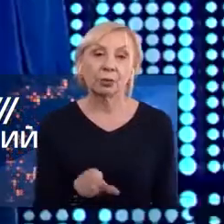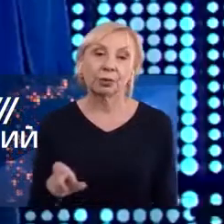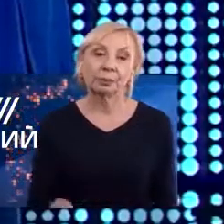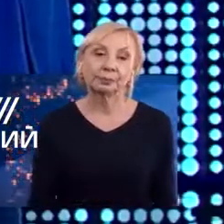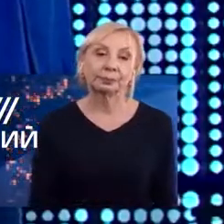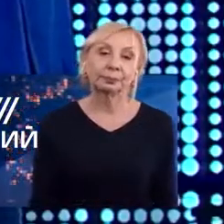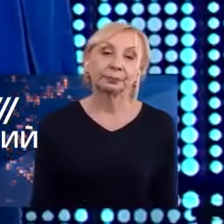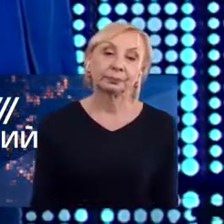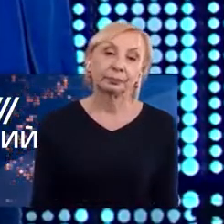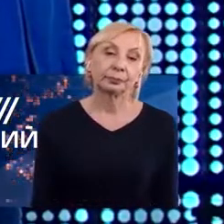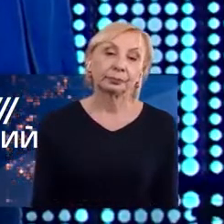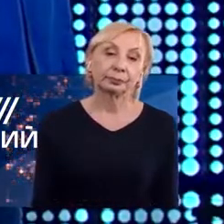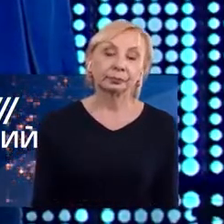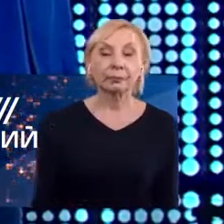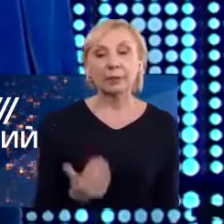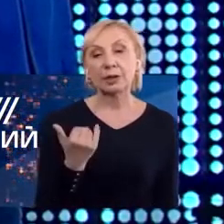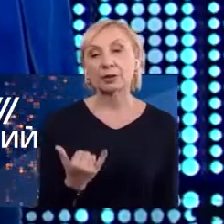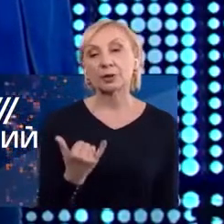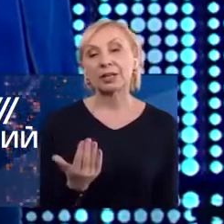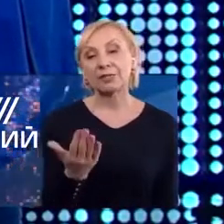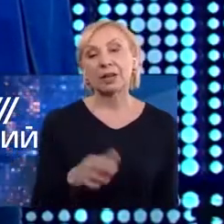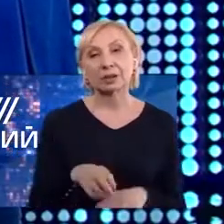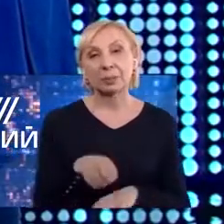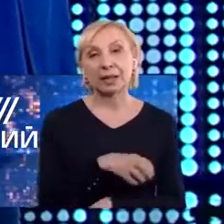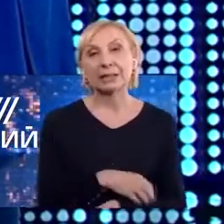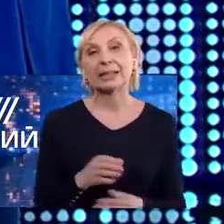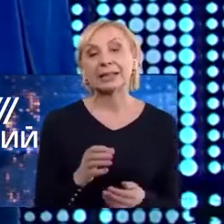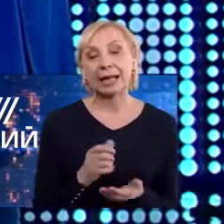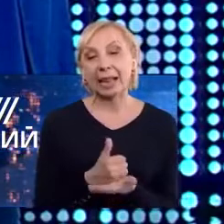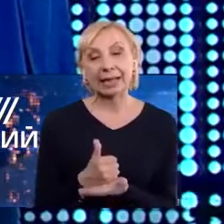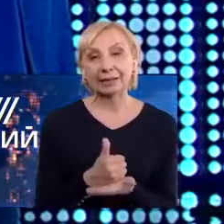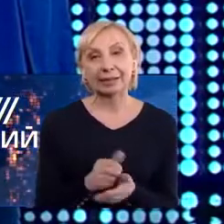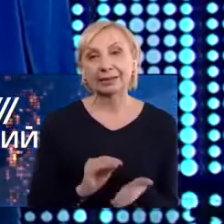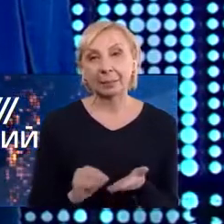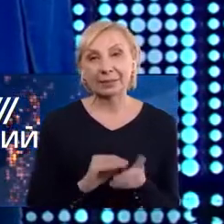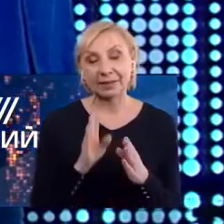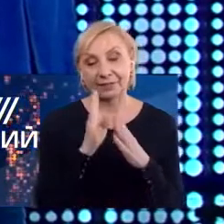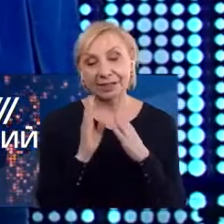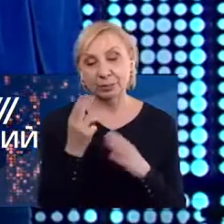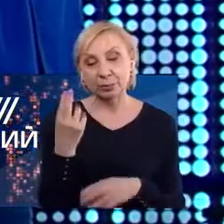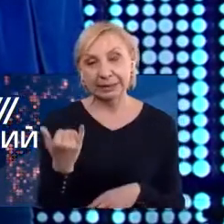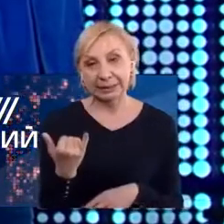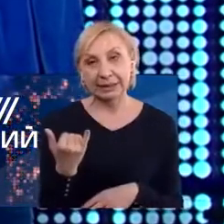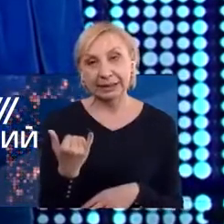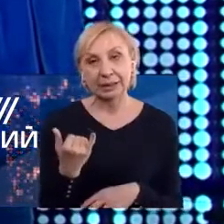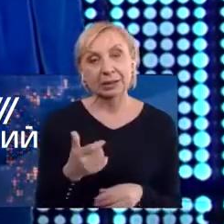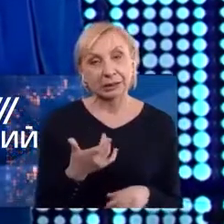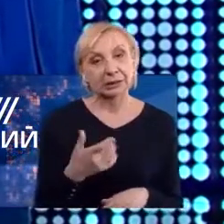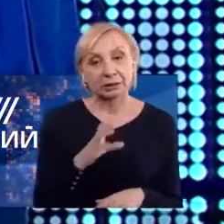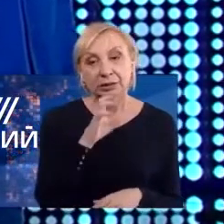Пане Олеже, сьогодні ваш партійний лідер написав на Фейсбуці, не знаю, бачили ви цей допис чи ні, він достатньо